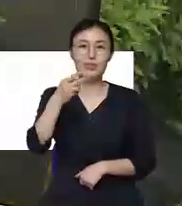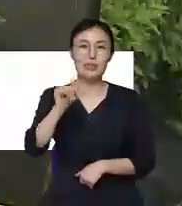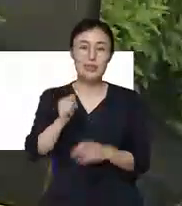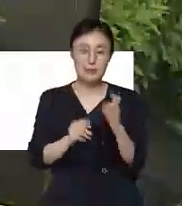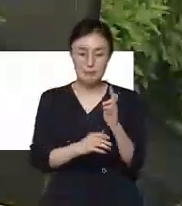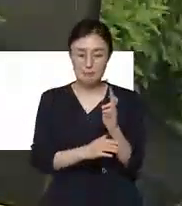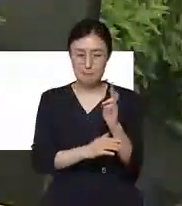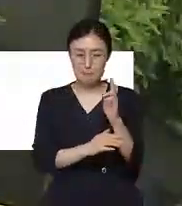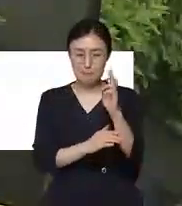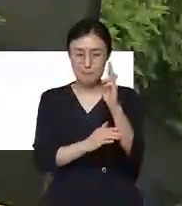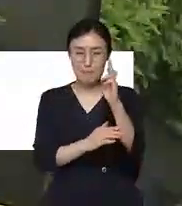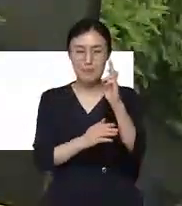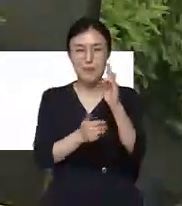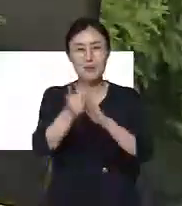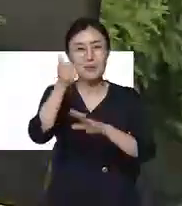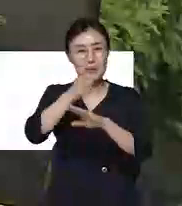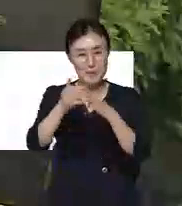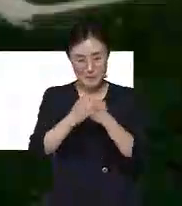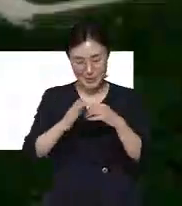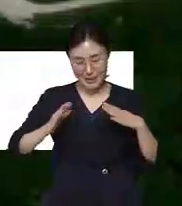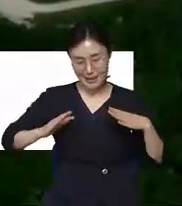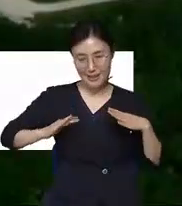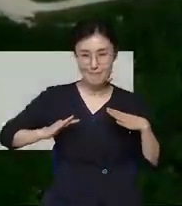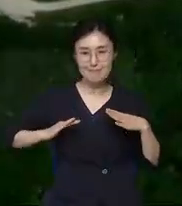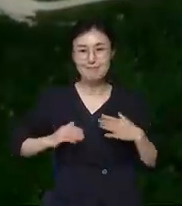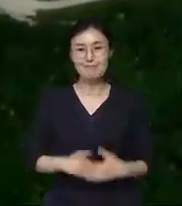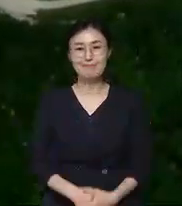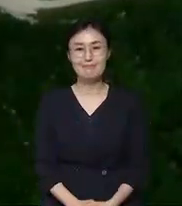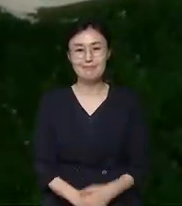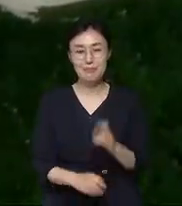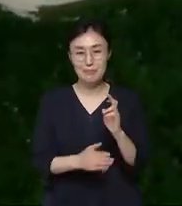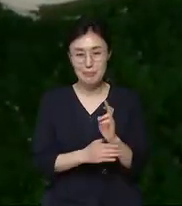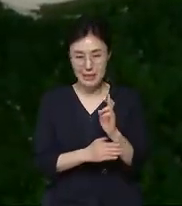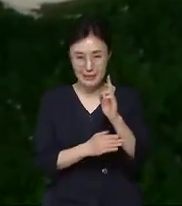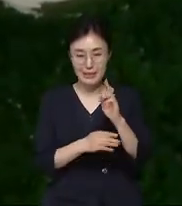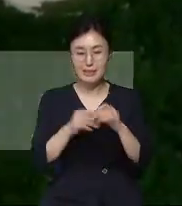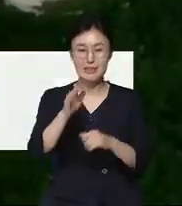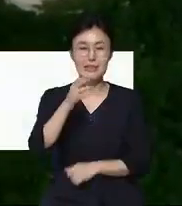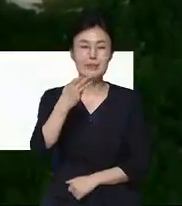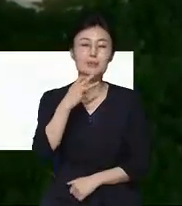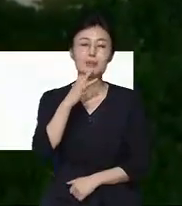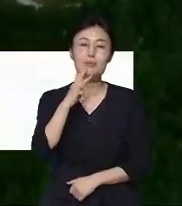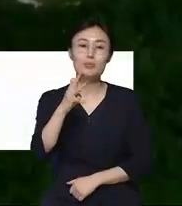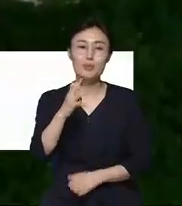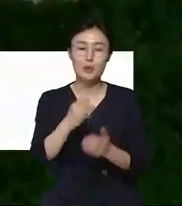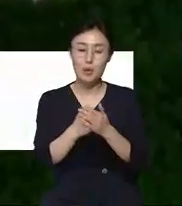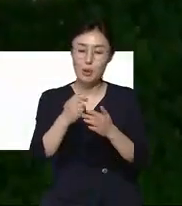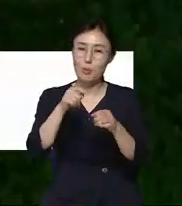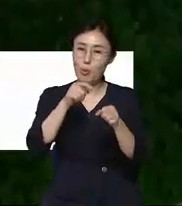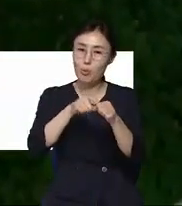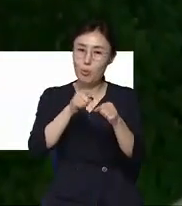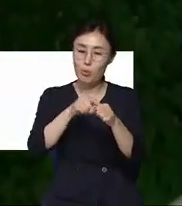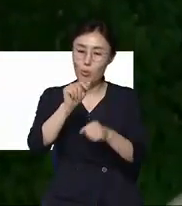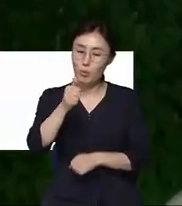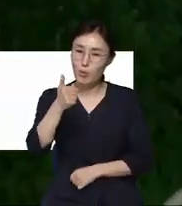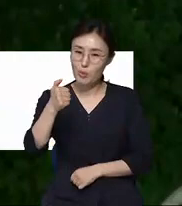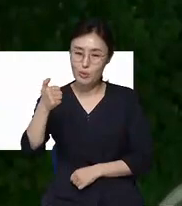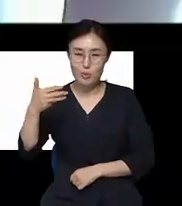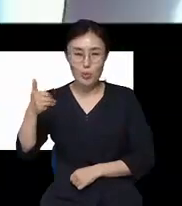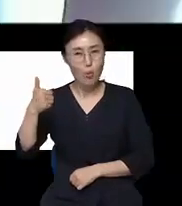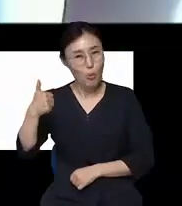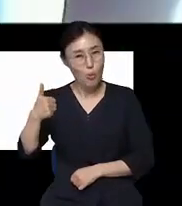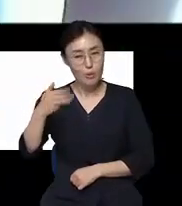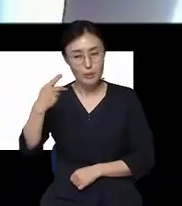되어서 정말 기분이 좋습니다. 자랑스럽고. 발사 13분 만에 목표 고도 550km에 도달한